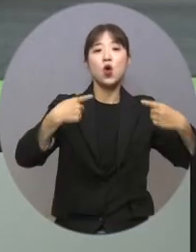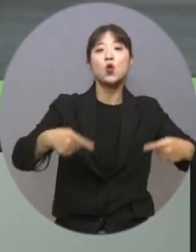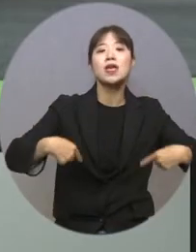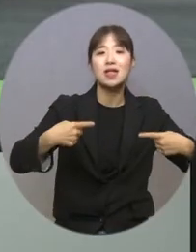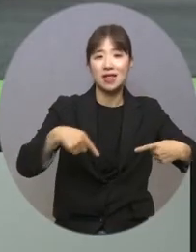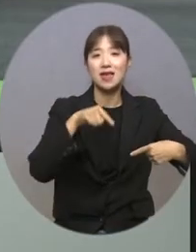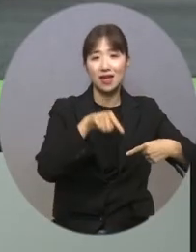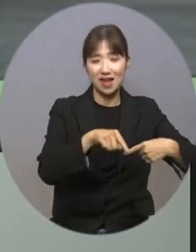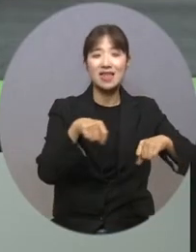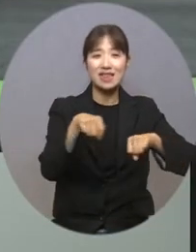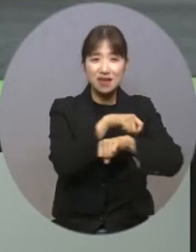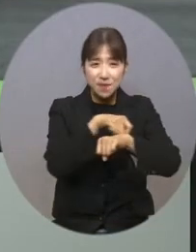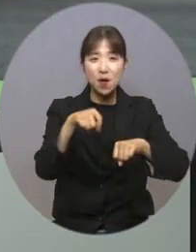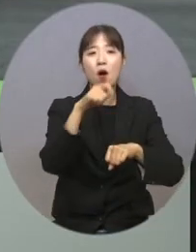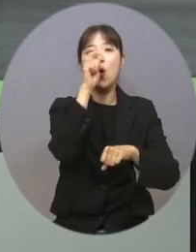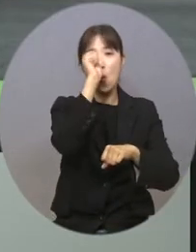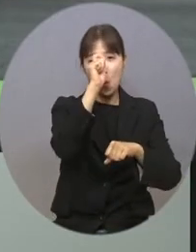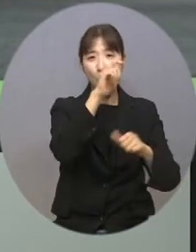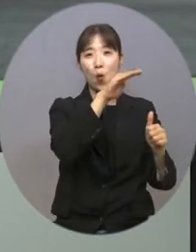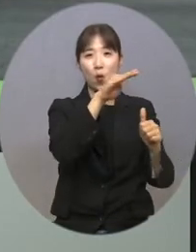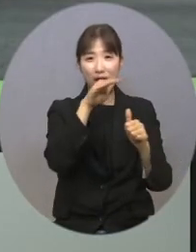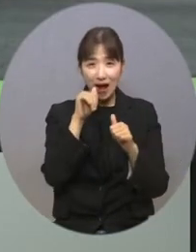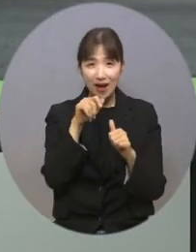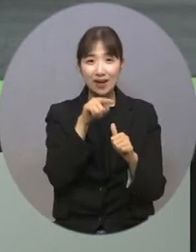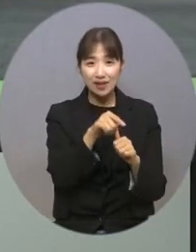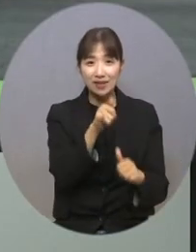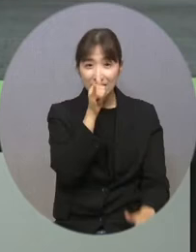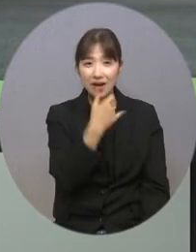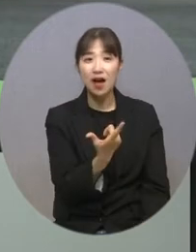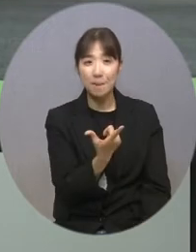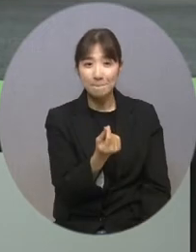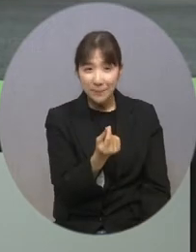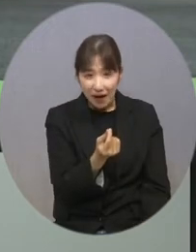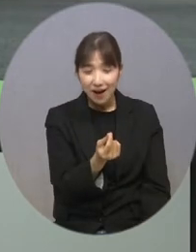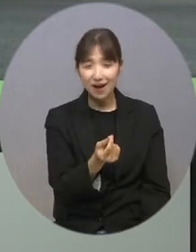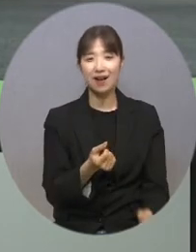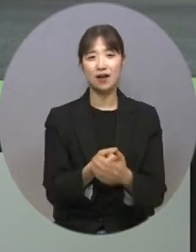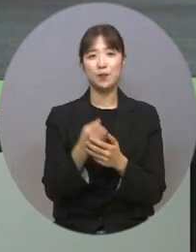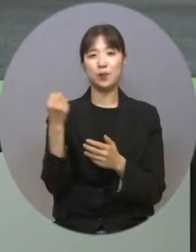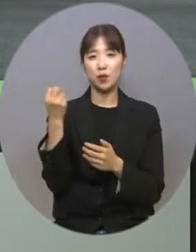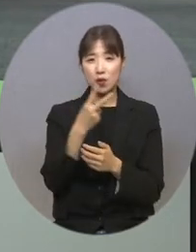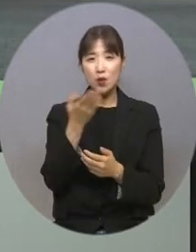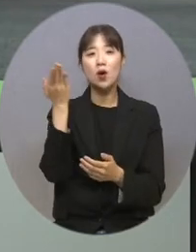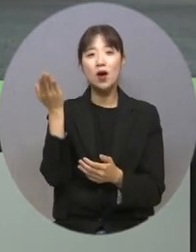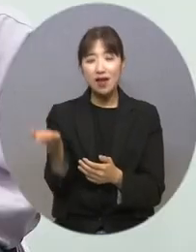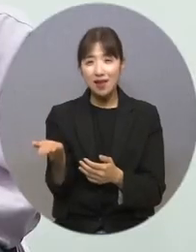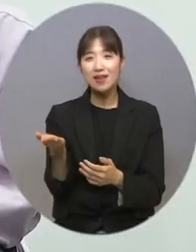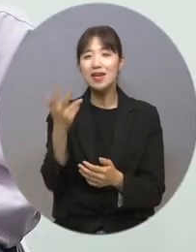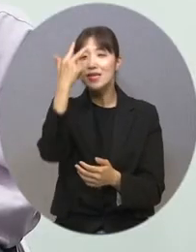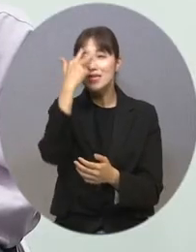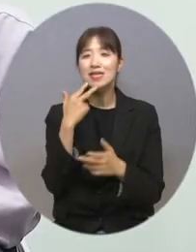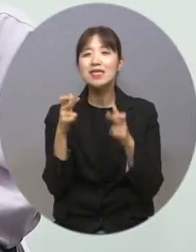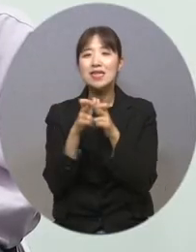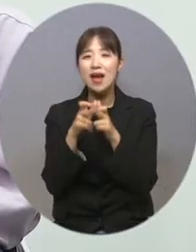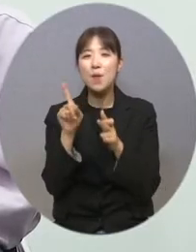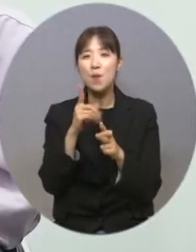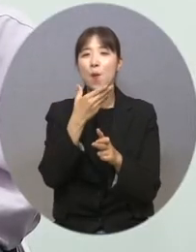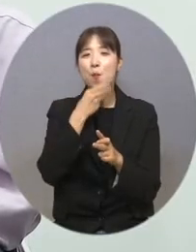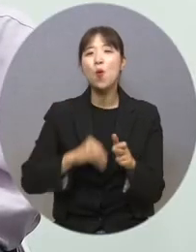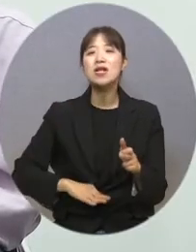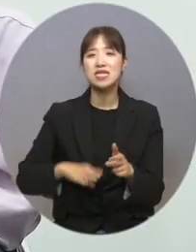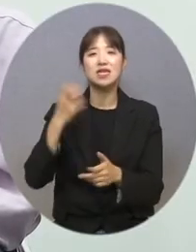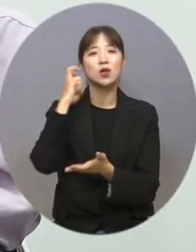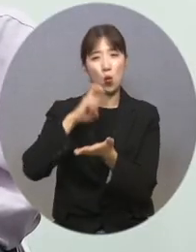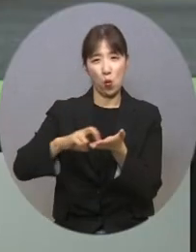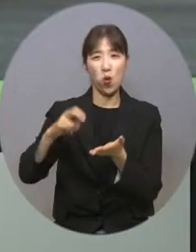이런 특별 교통수단의 장의 콜택시를 주로 얘기 하구요 우리 수원 님 같은 경우는 이제 또 복지 콜 또